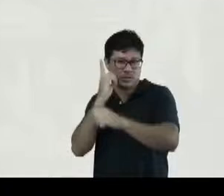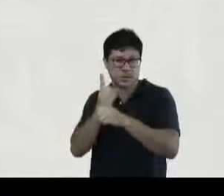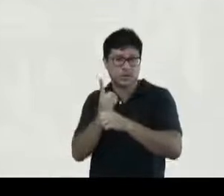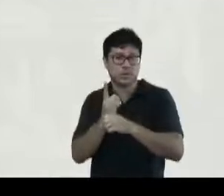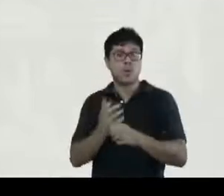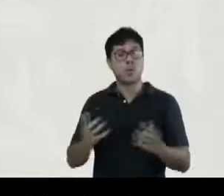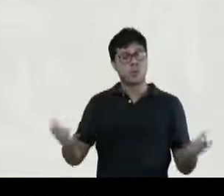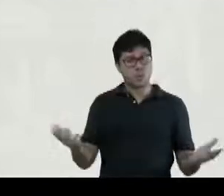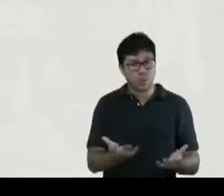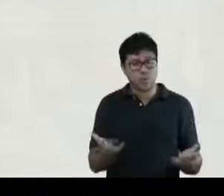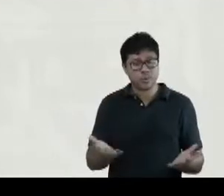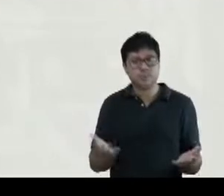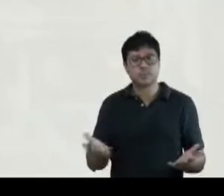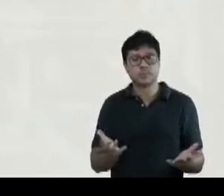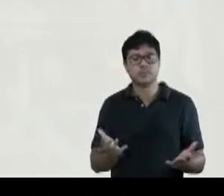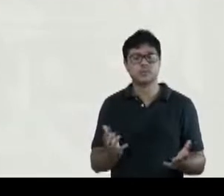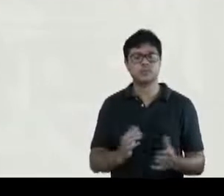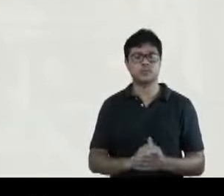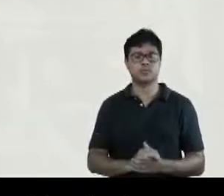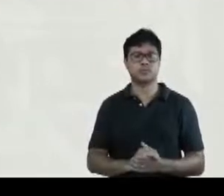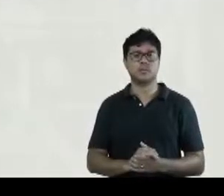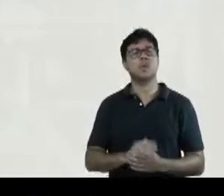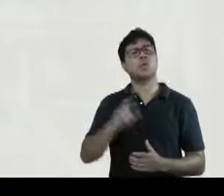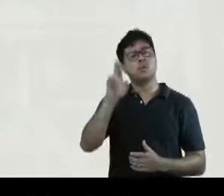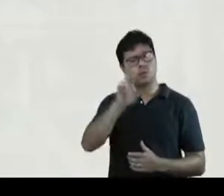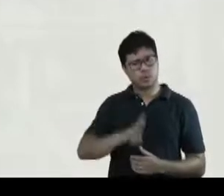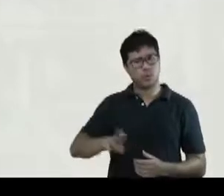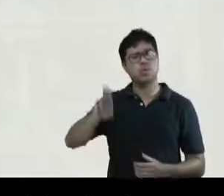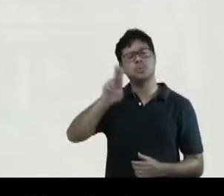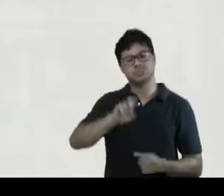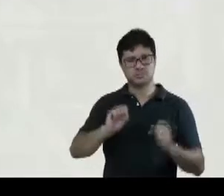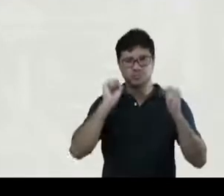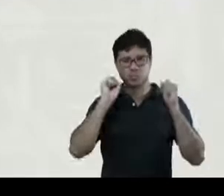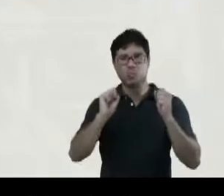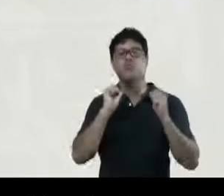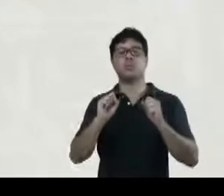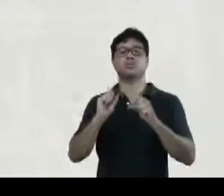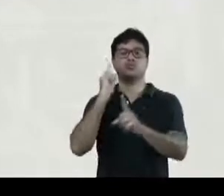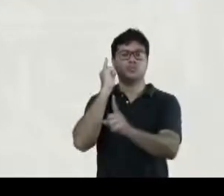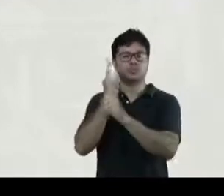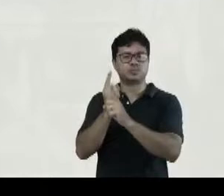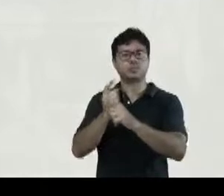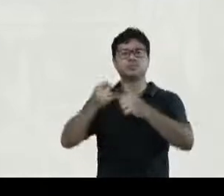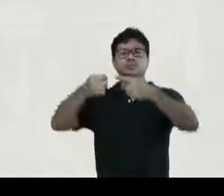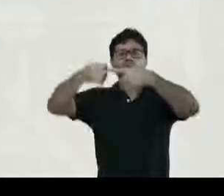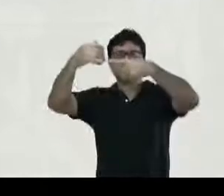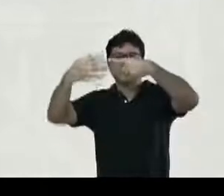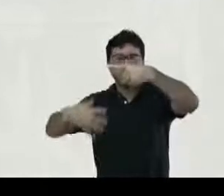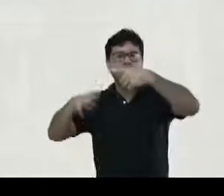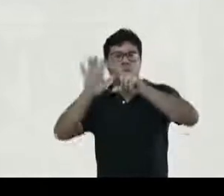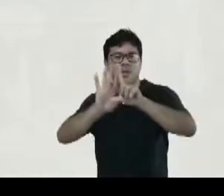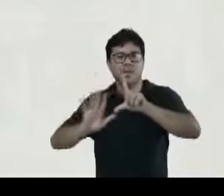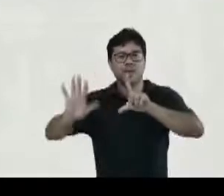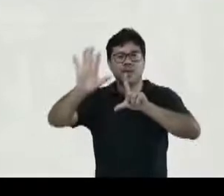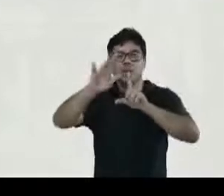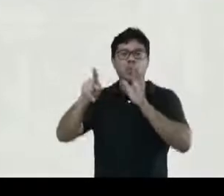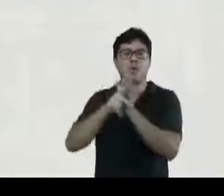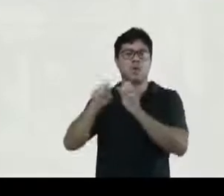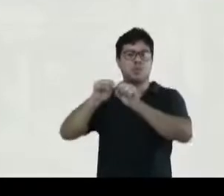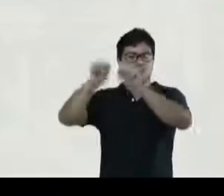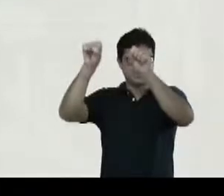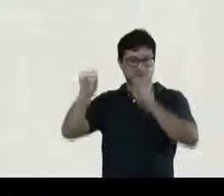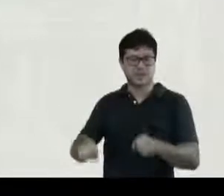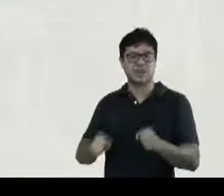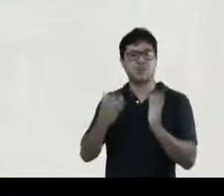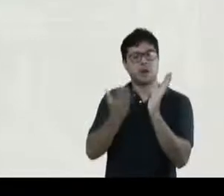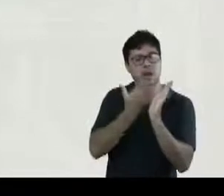Bibliografien auch im Konnex mit Digitalisaten differenziert nutzen und daraus Informationen generieren,